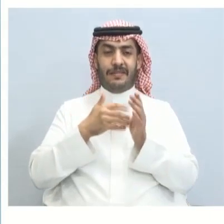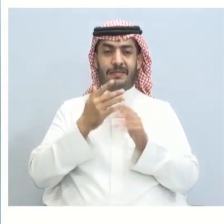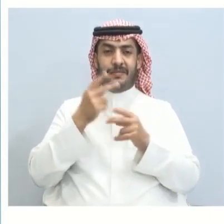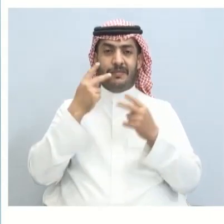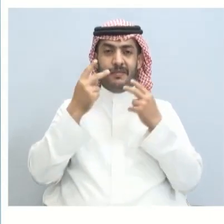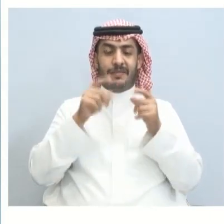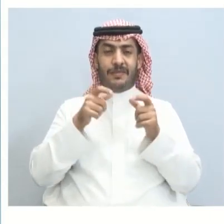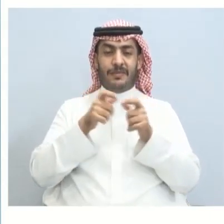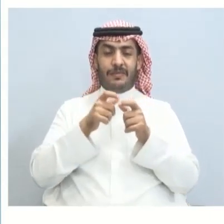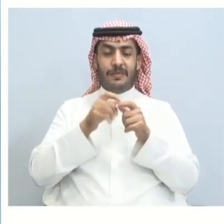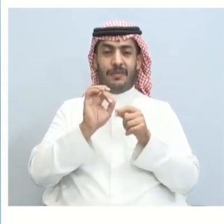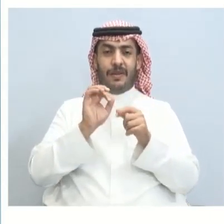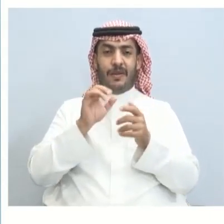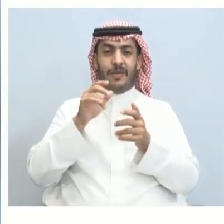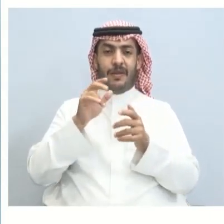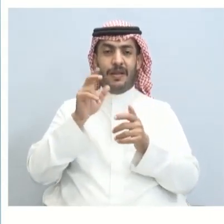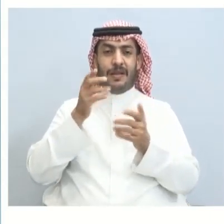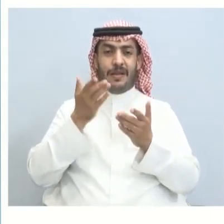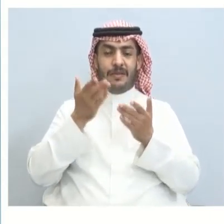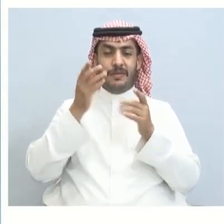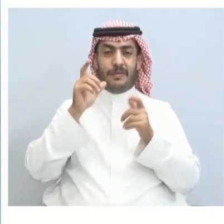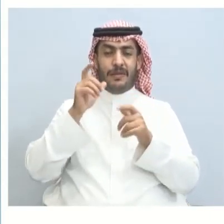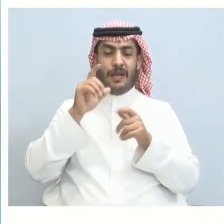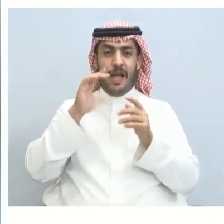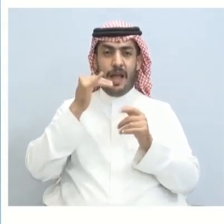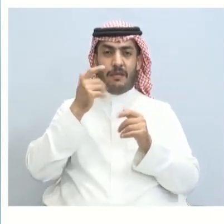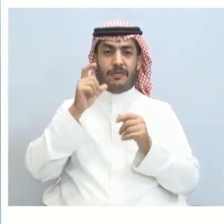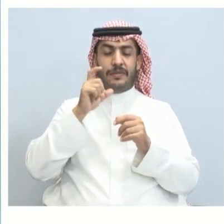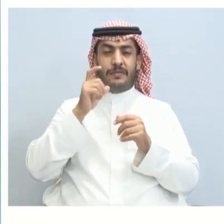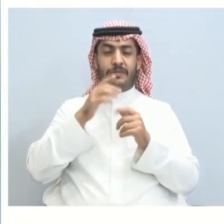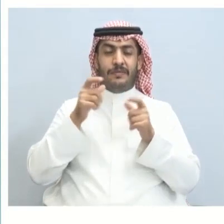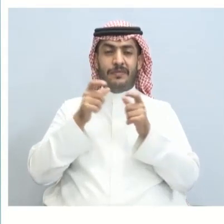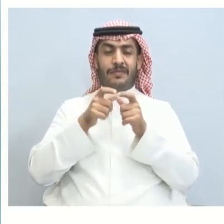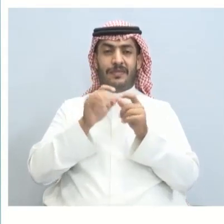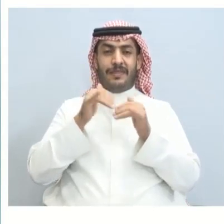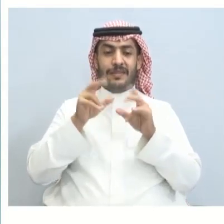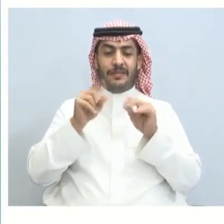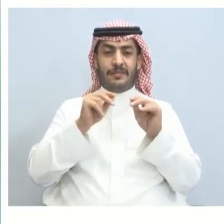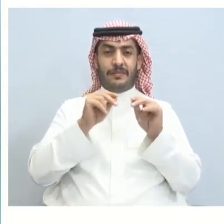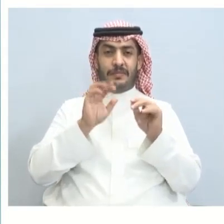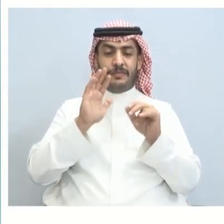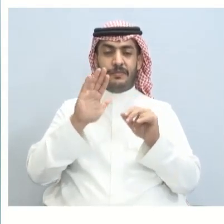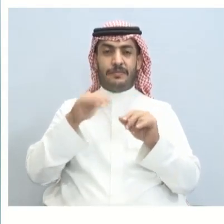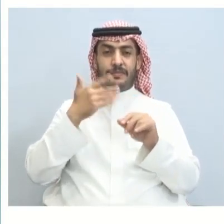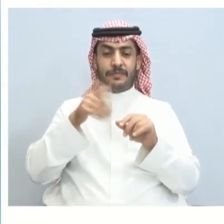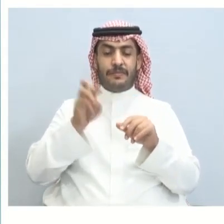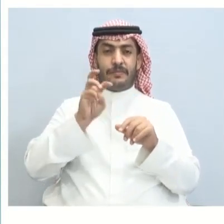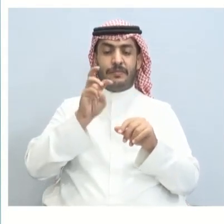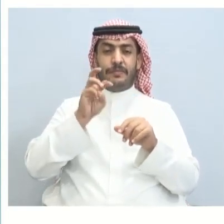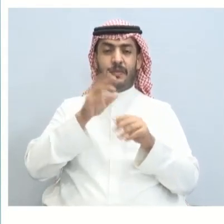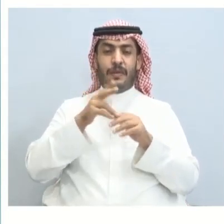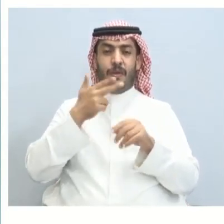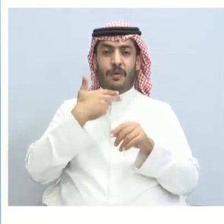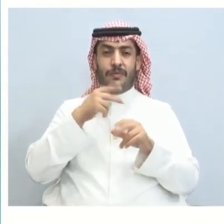مثلا في اجتماعات مثل القمم العربيه القمم الاسلاميه يتم ايضا بنفس الطريقه قس على ذلك ايضا حتى في الشركات